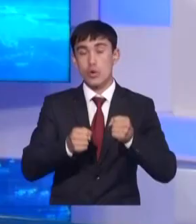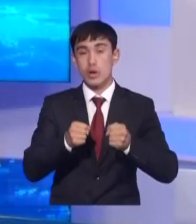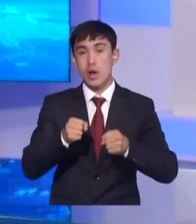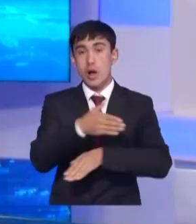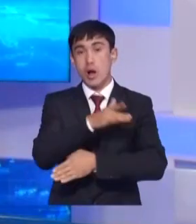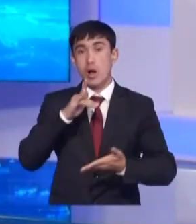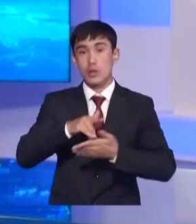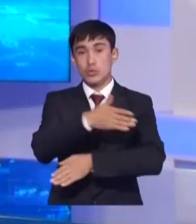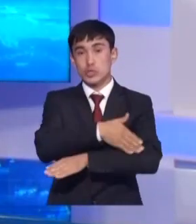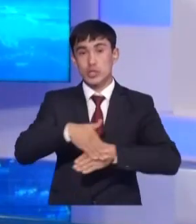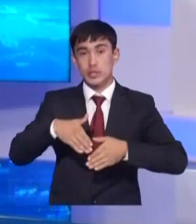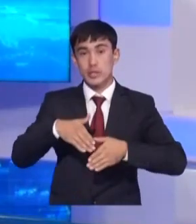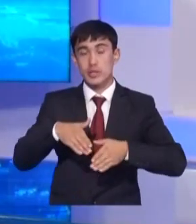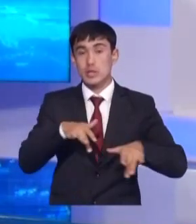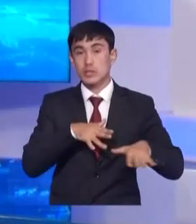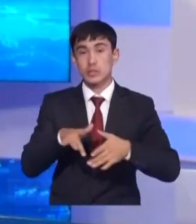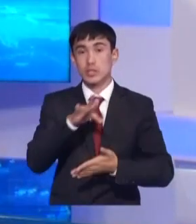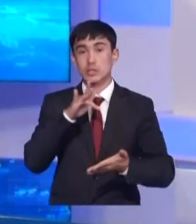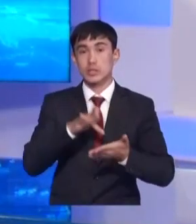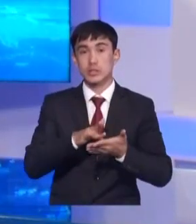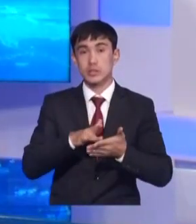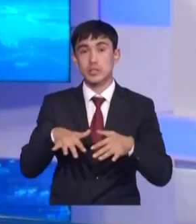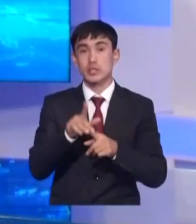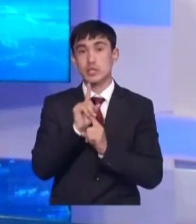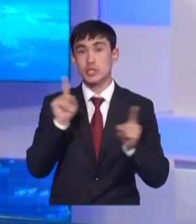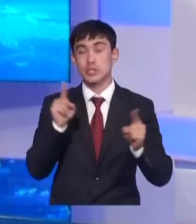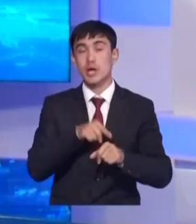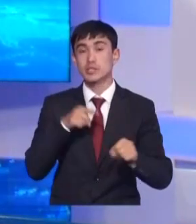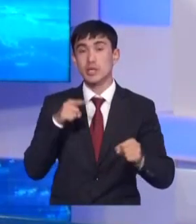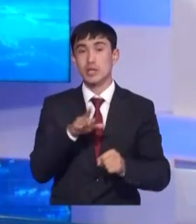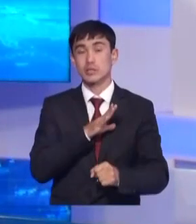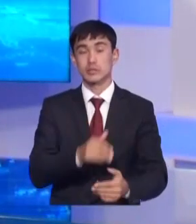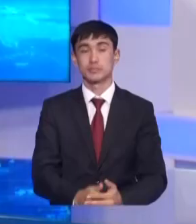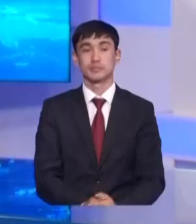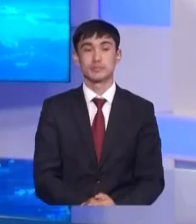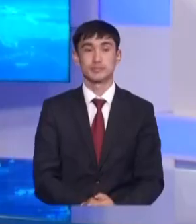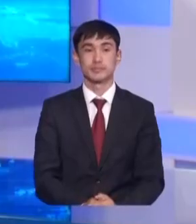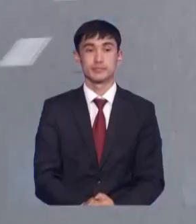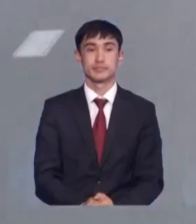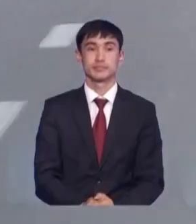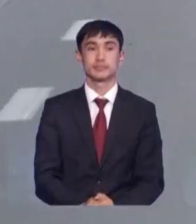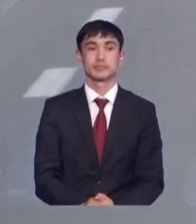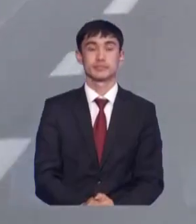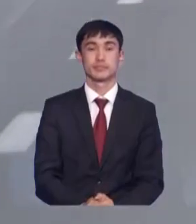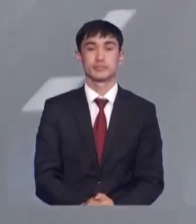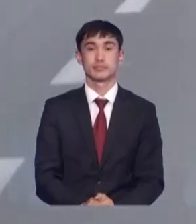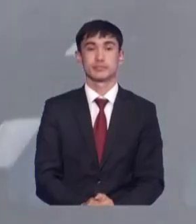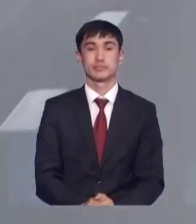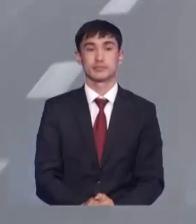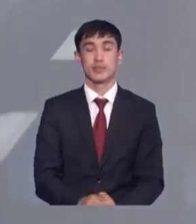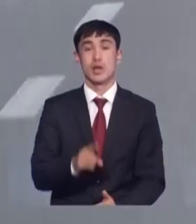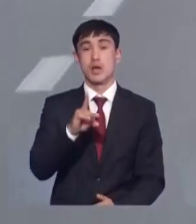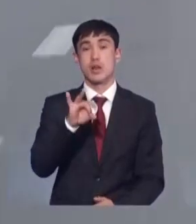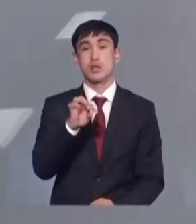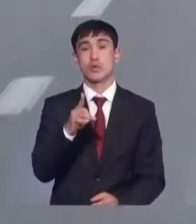көшелерін аралат, саяси науқан күні өңір орталығындағы тұрғындарға ерекше әсер қалдыруға тырысты.